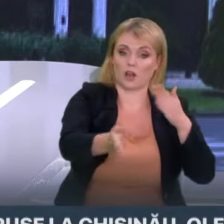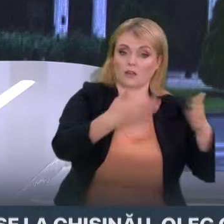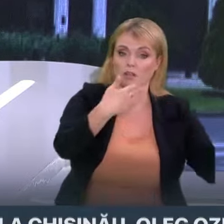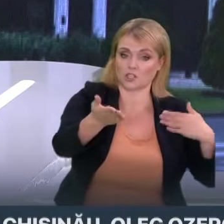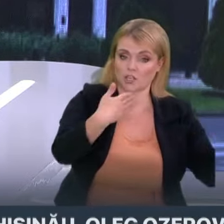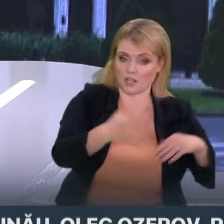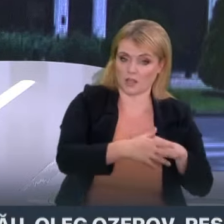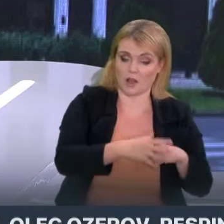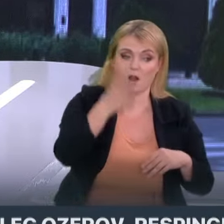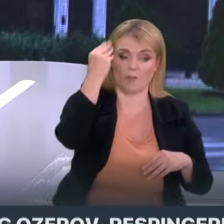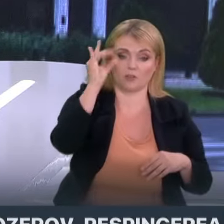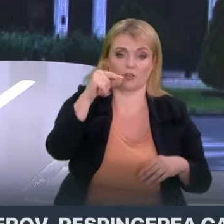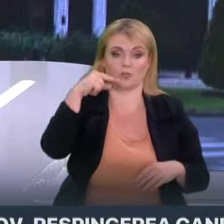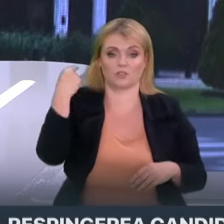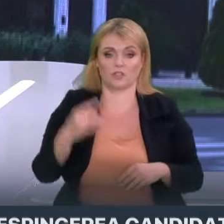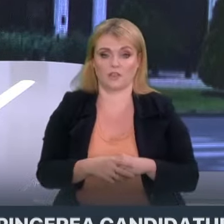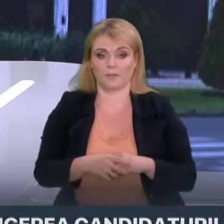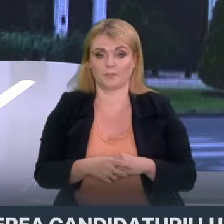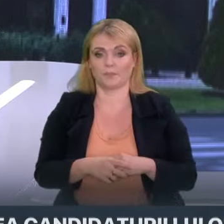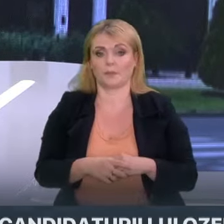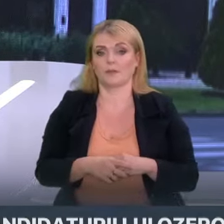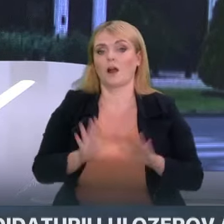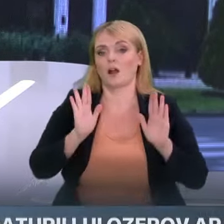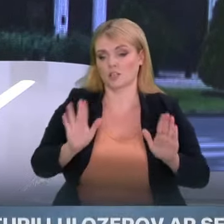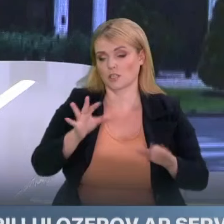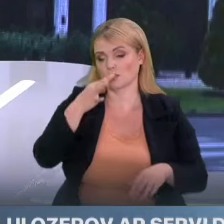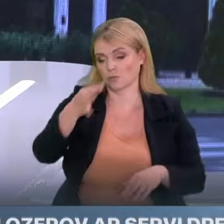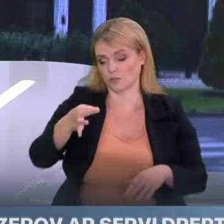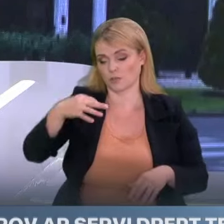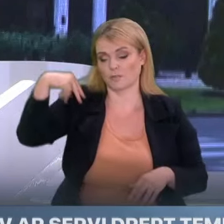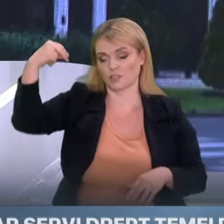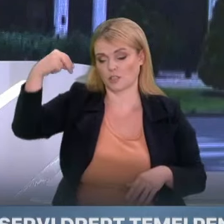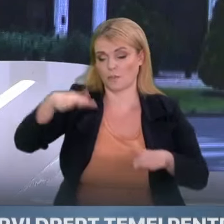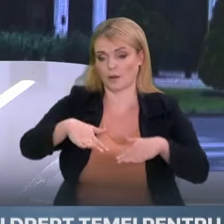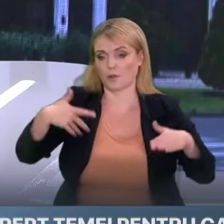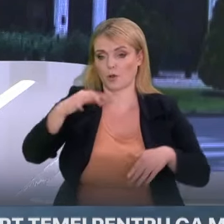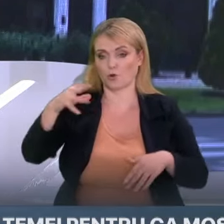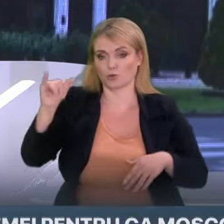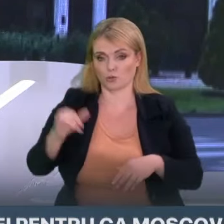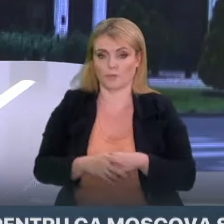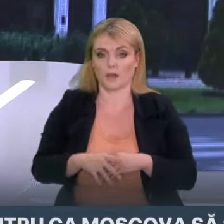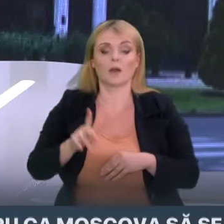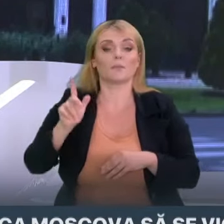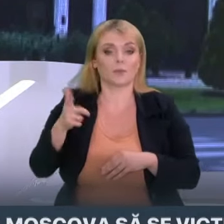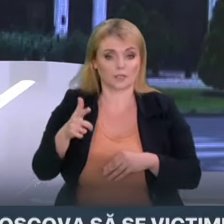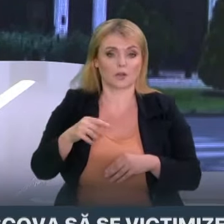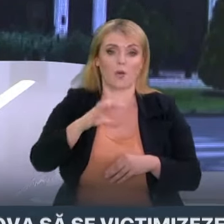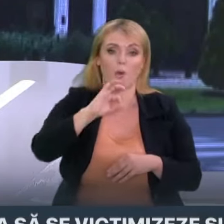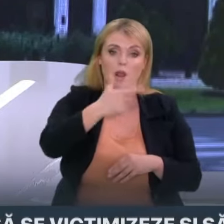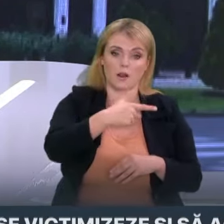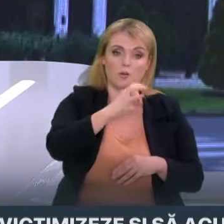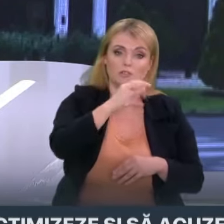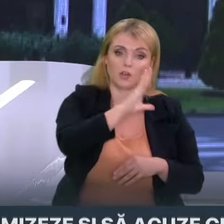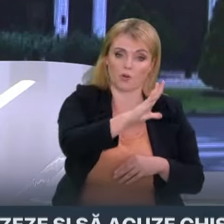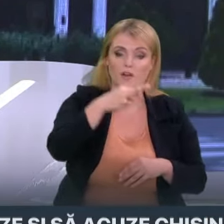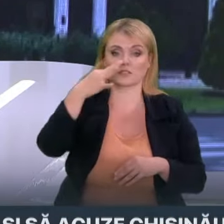Ruse. Declarația a fost făcută de șeful legislativului de la Chișinău, Igor Grosu, la TV8. Precizările au fost făcute în contextul în care Oleg Ozerov a